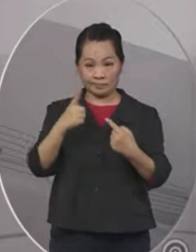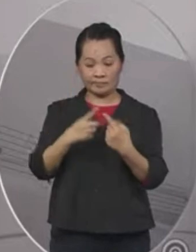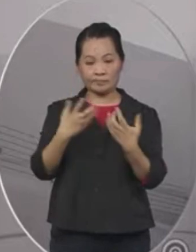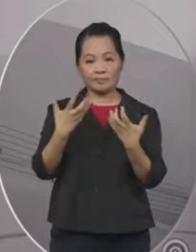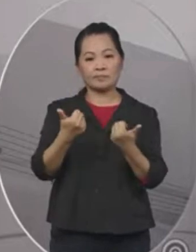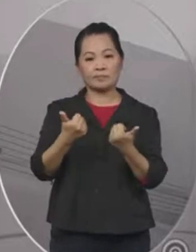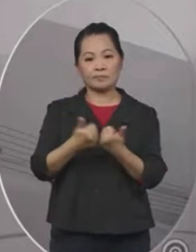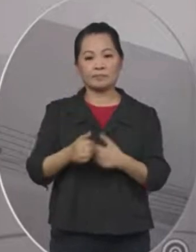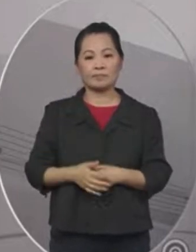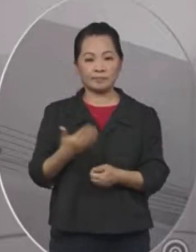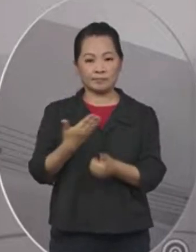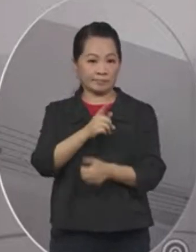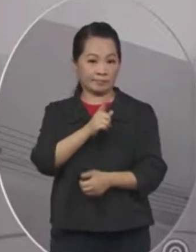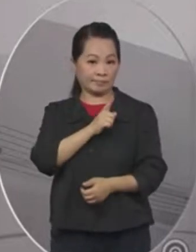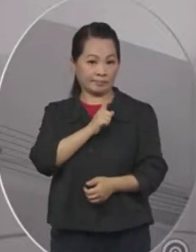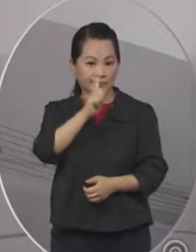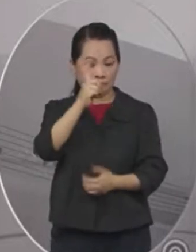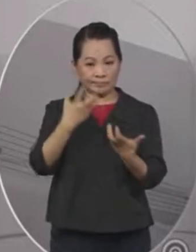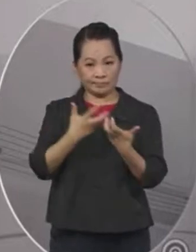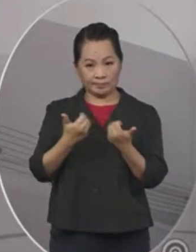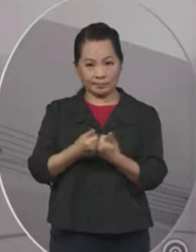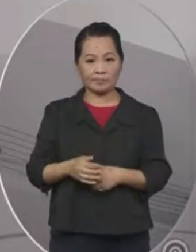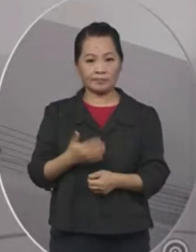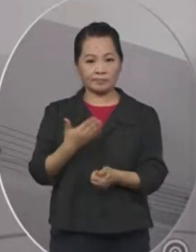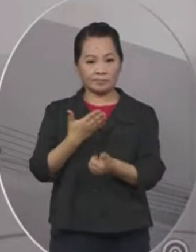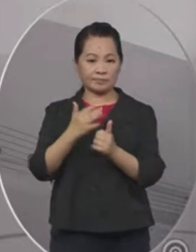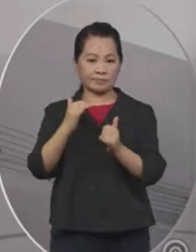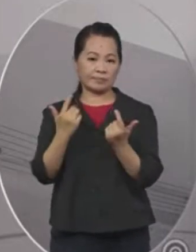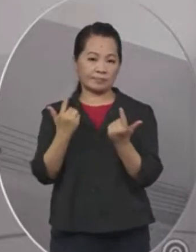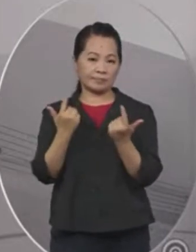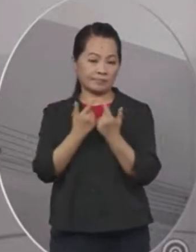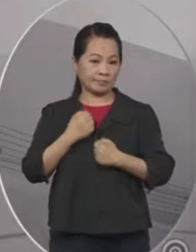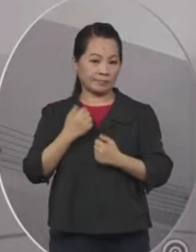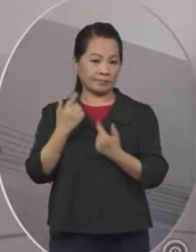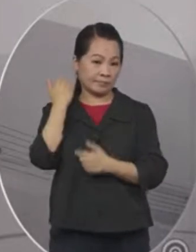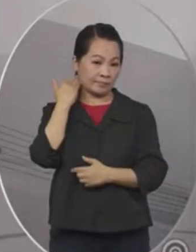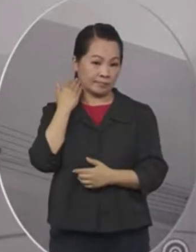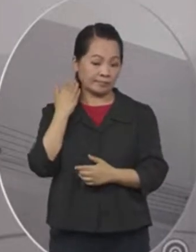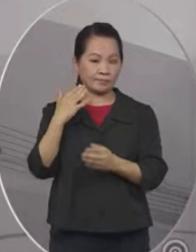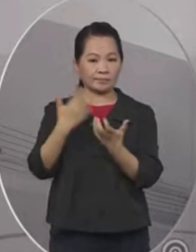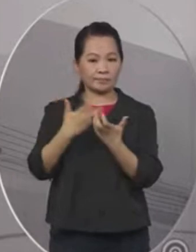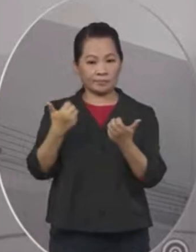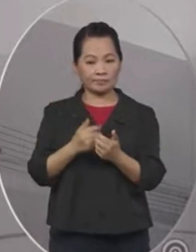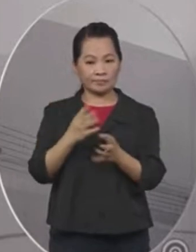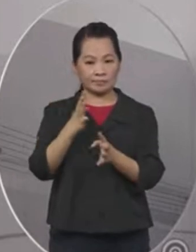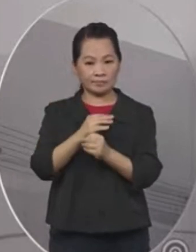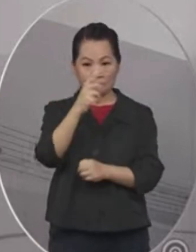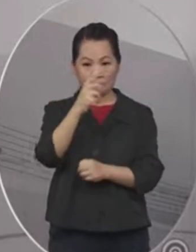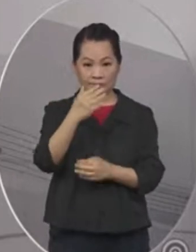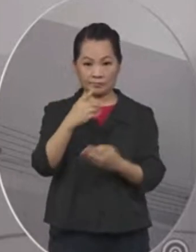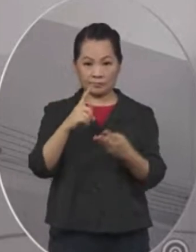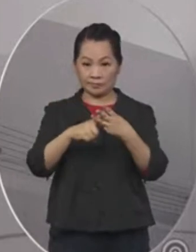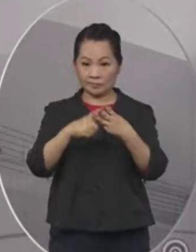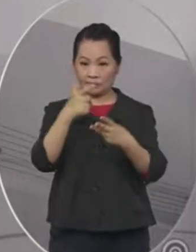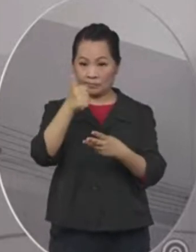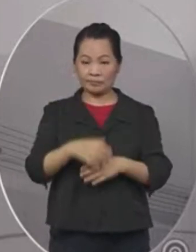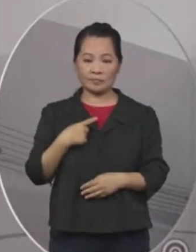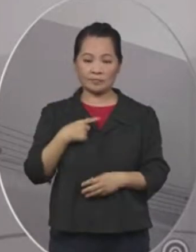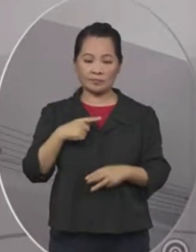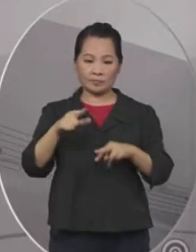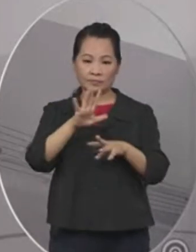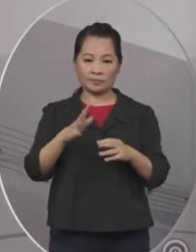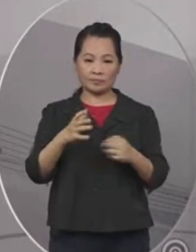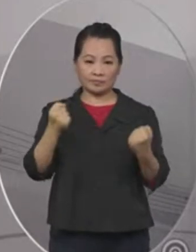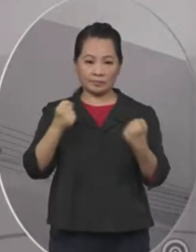会，给自己一个机会，给士林北投一个机会。19号王玉阳，我是金色力量